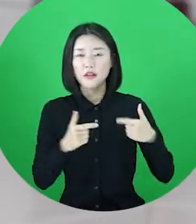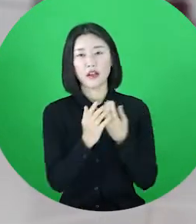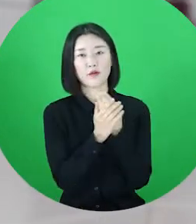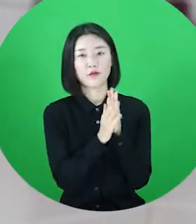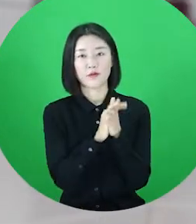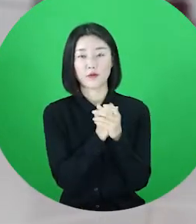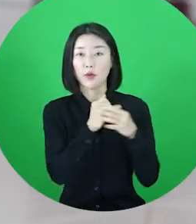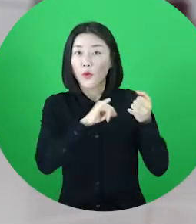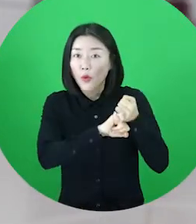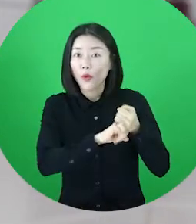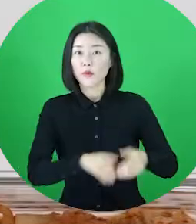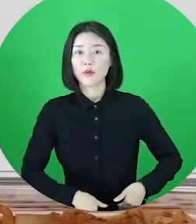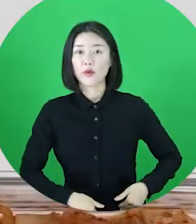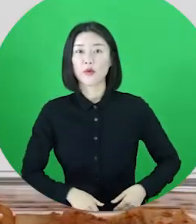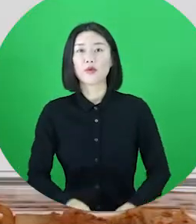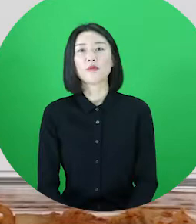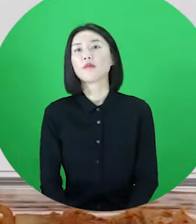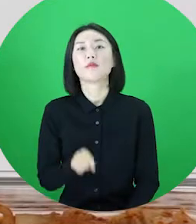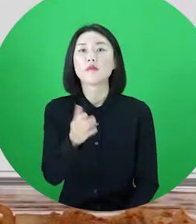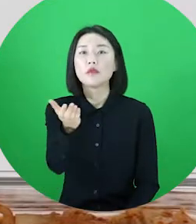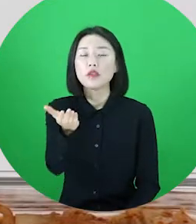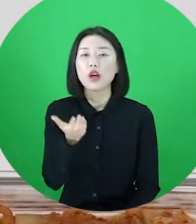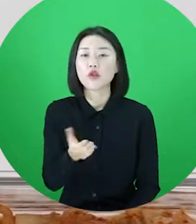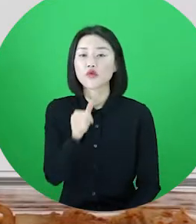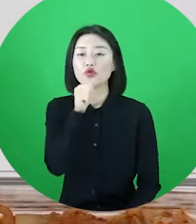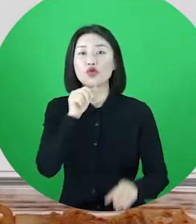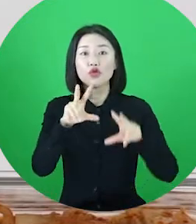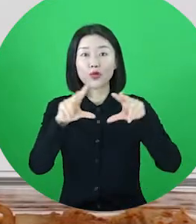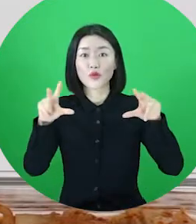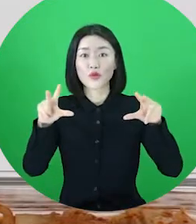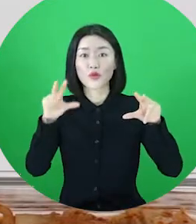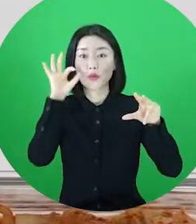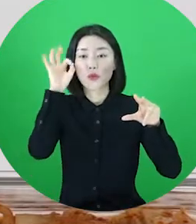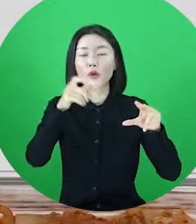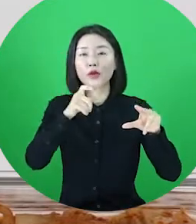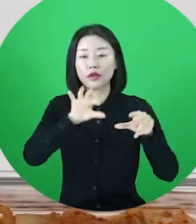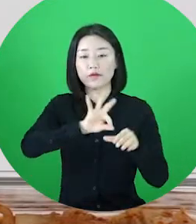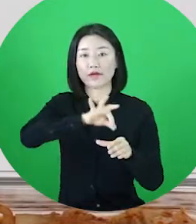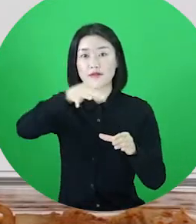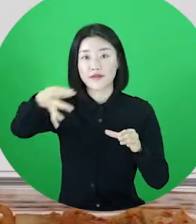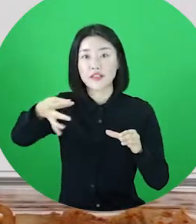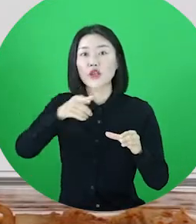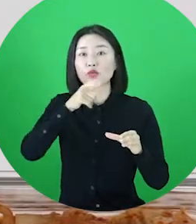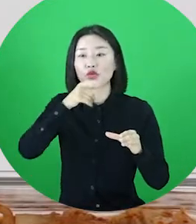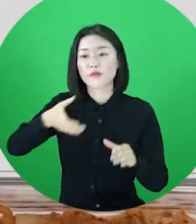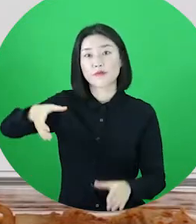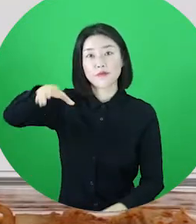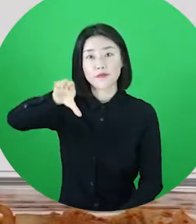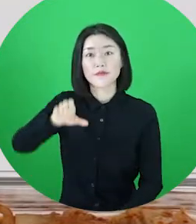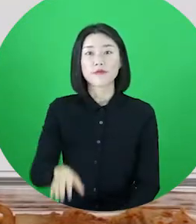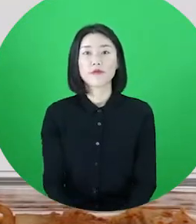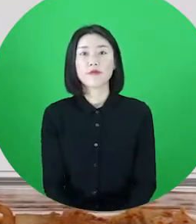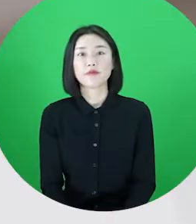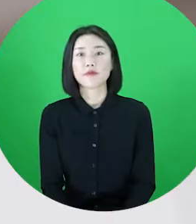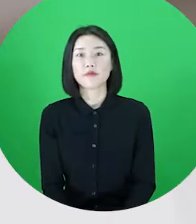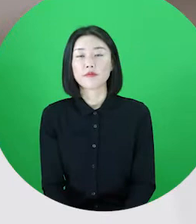먼저 씻어야겠죠? 네. 그 전에 여기 있는 두부를 먼저 열어서 물을 빼줄 거예요.